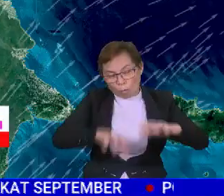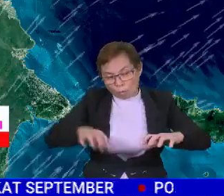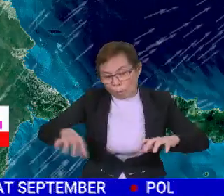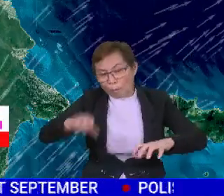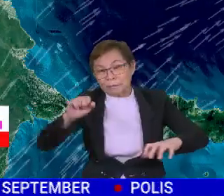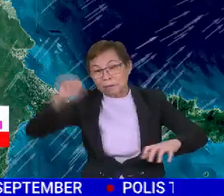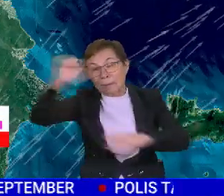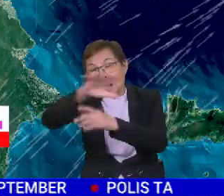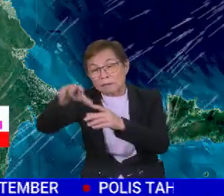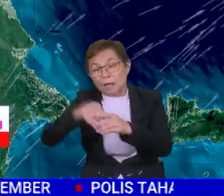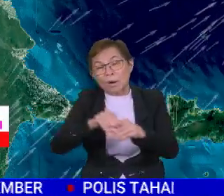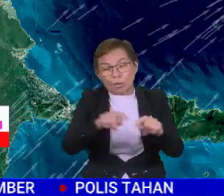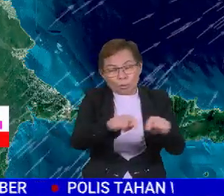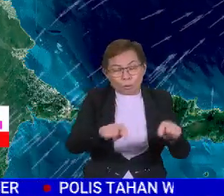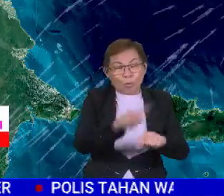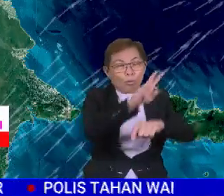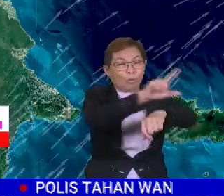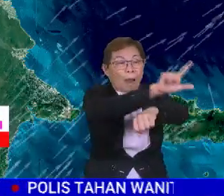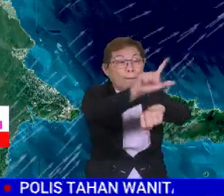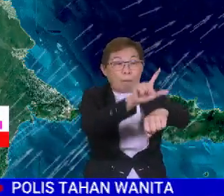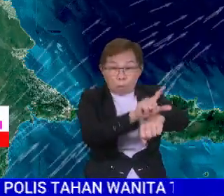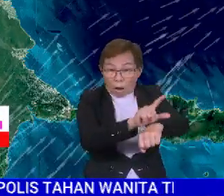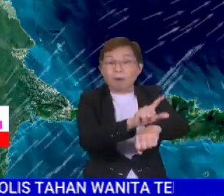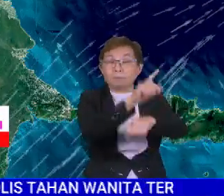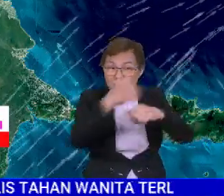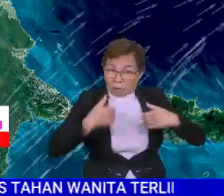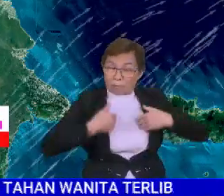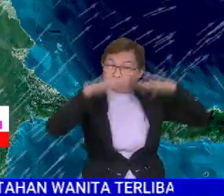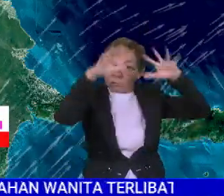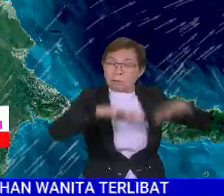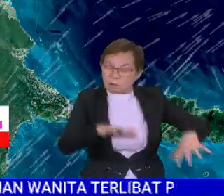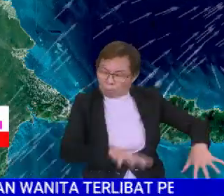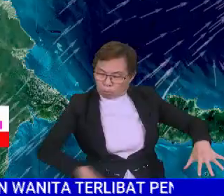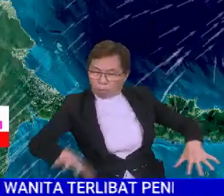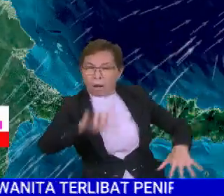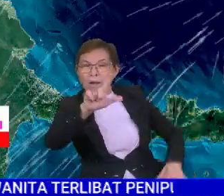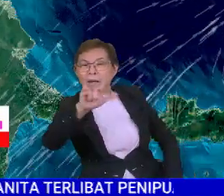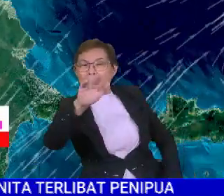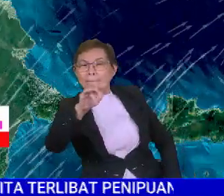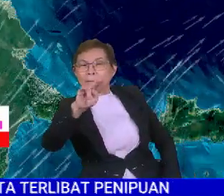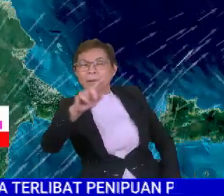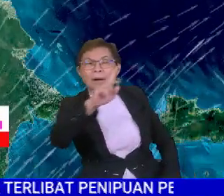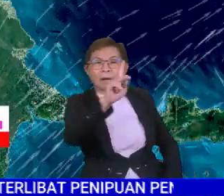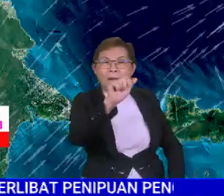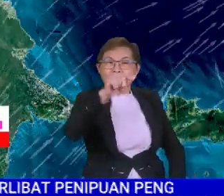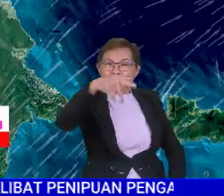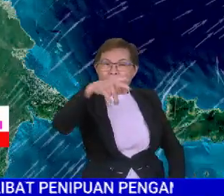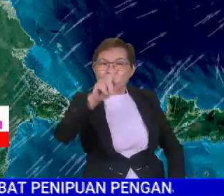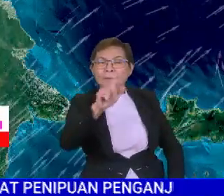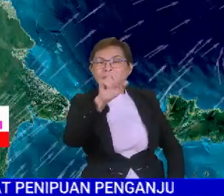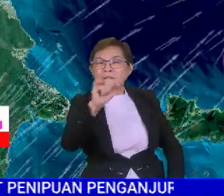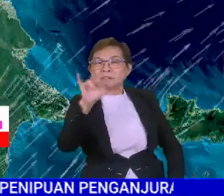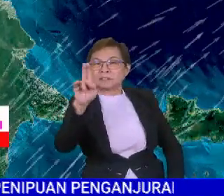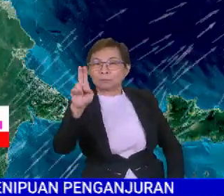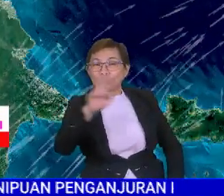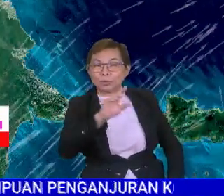Sabah, termasuklah di wilayah Persekutuan Labuan, juga di sekitar bahagian Limbang, Kapit, Sibu dan